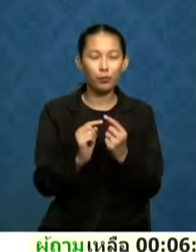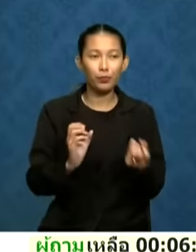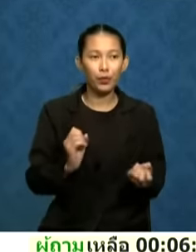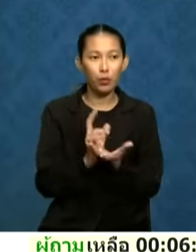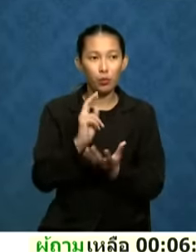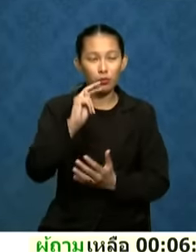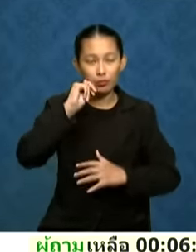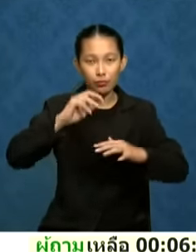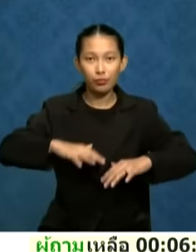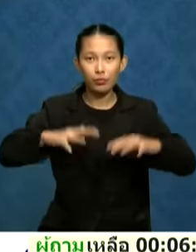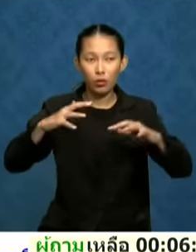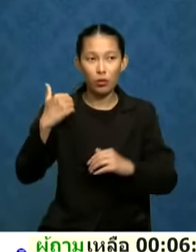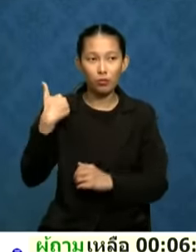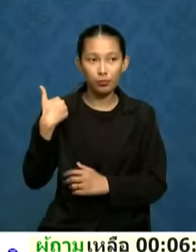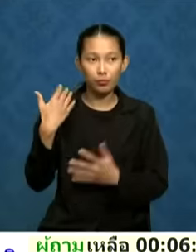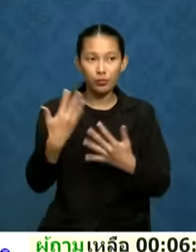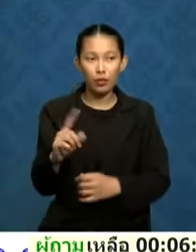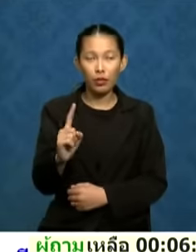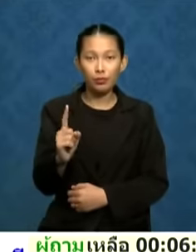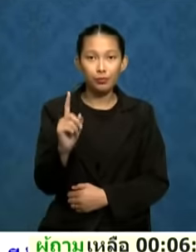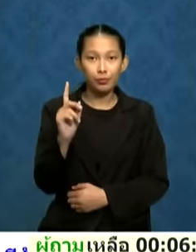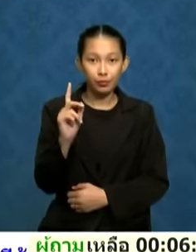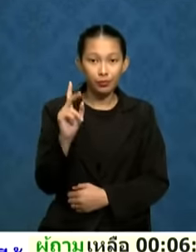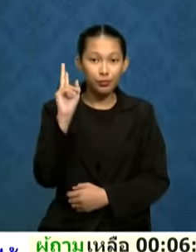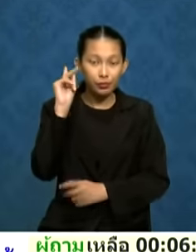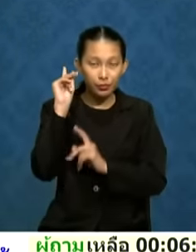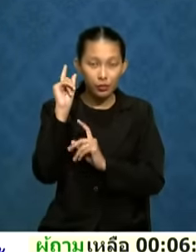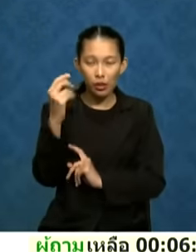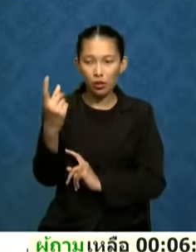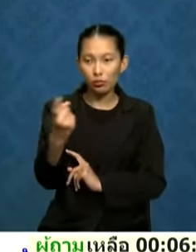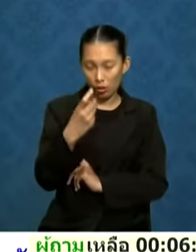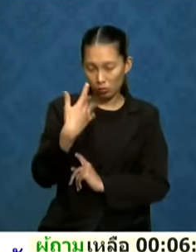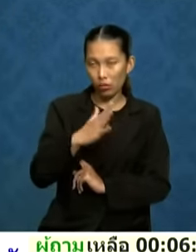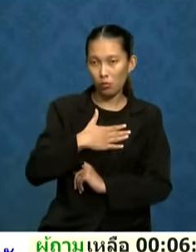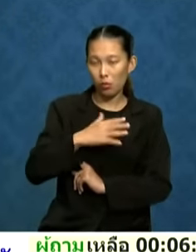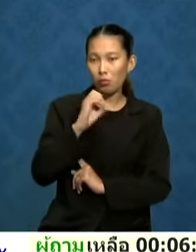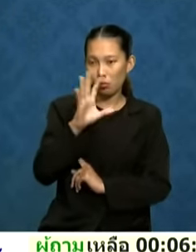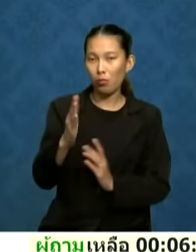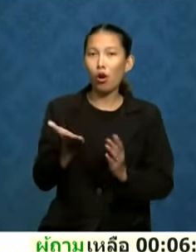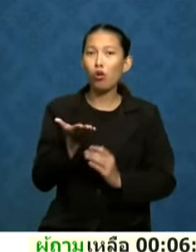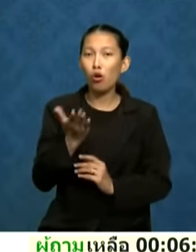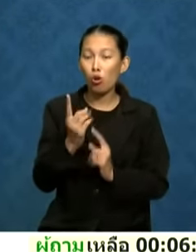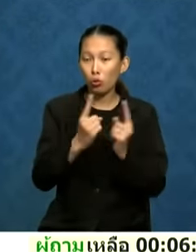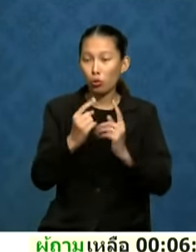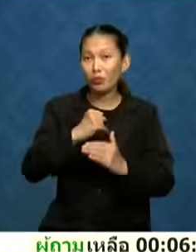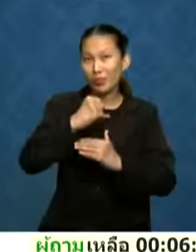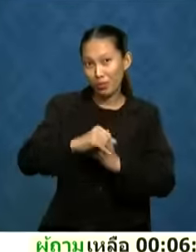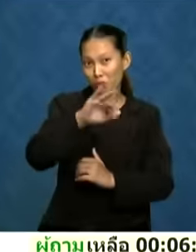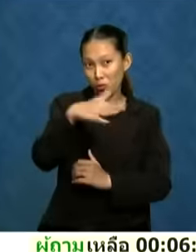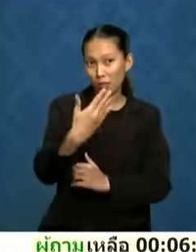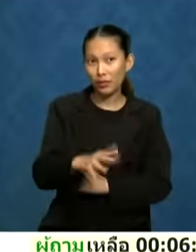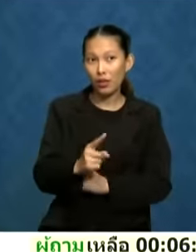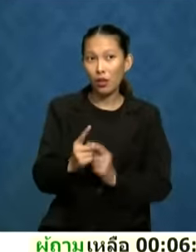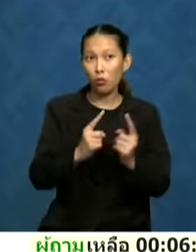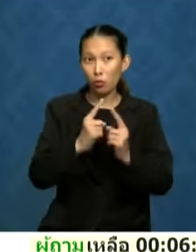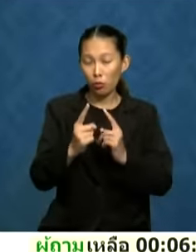น้ำท่วมอยู่ขอคยเรื่องนี้ให้จบก่อนแลวคุยกั